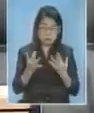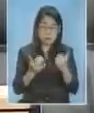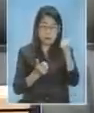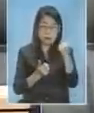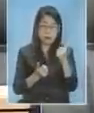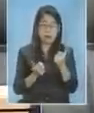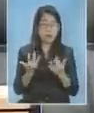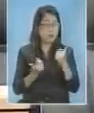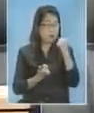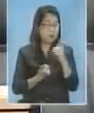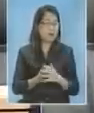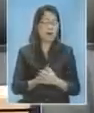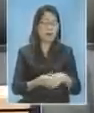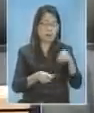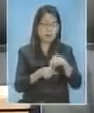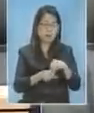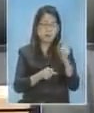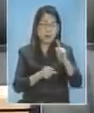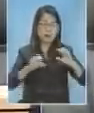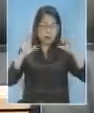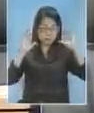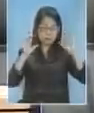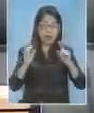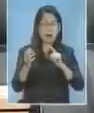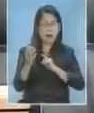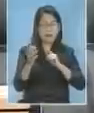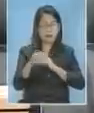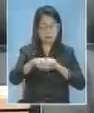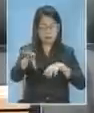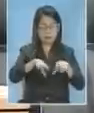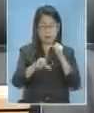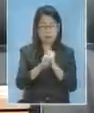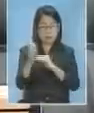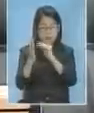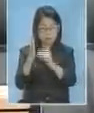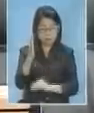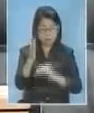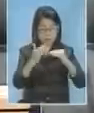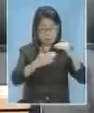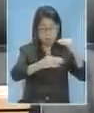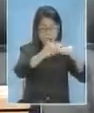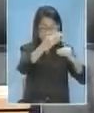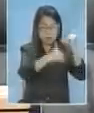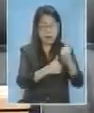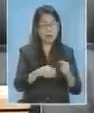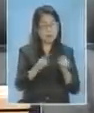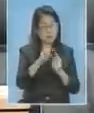ถบริหารนำพาประเทศไปสู่โอกาสที่ดีกว่าได้อย่างไร